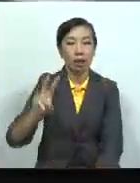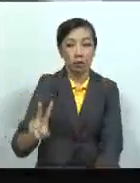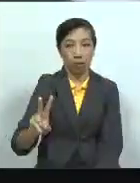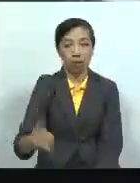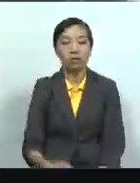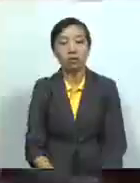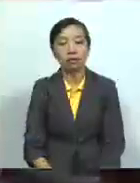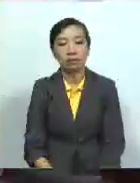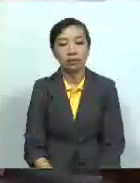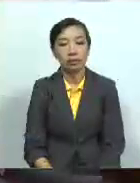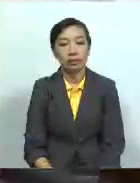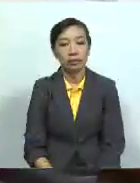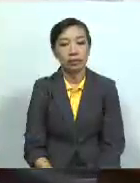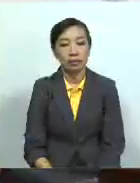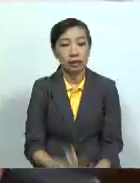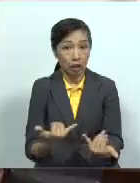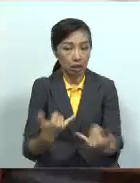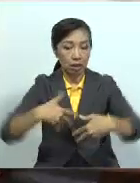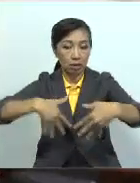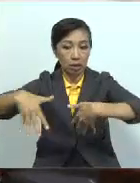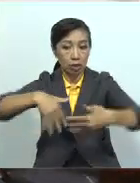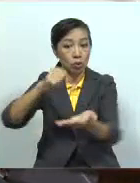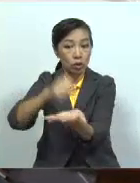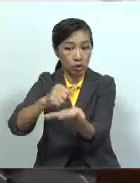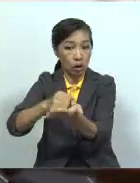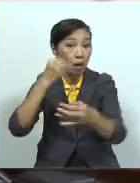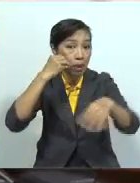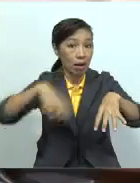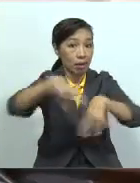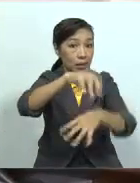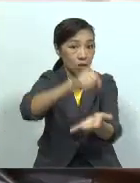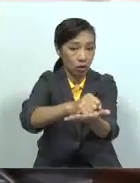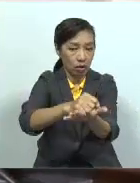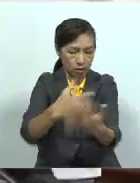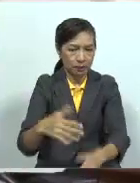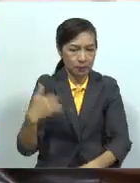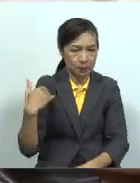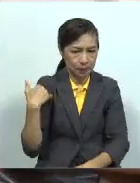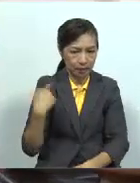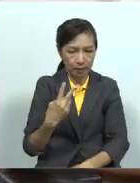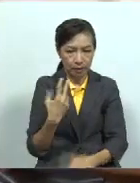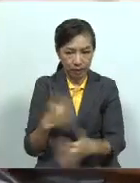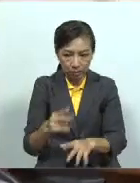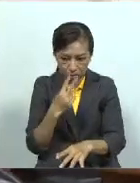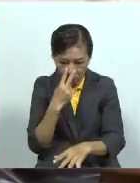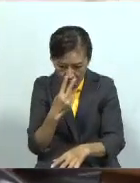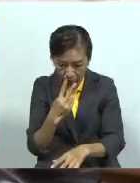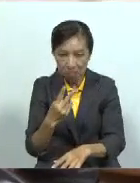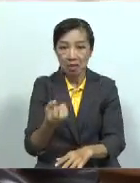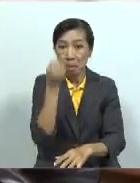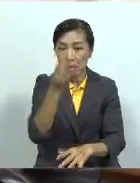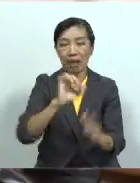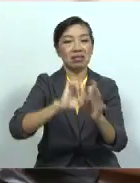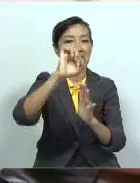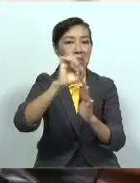ต ในส่วนของยอดจองนะคะตอนนี้สำหรับที่ได้รับประสบความสำเร็จมากที่สุดก็จะเป็นจังหวัดเชียง